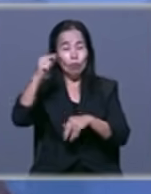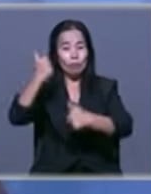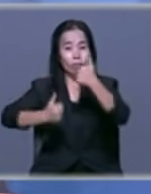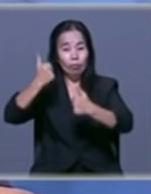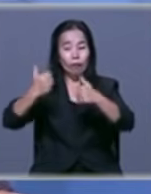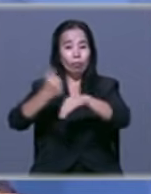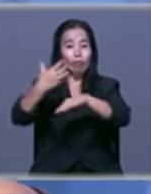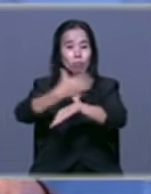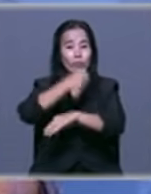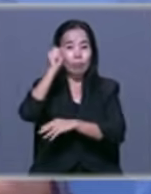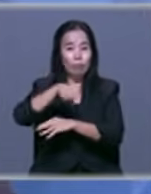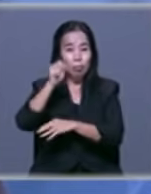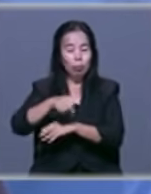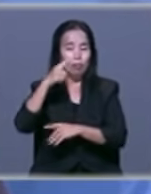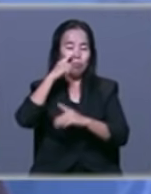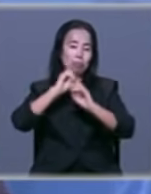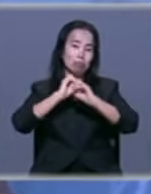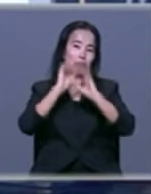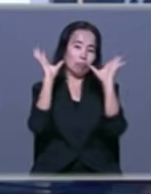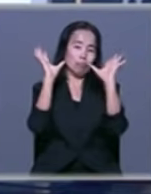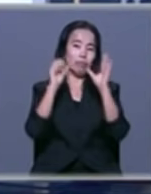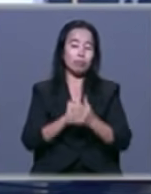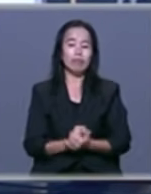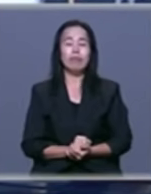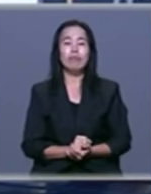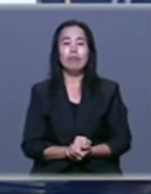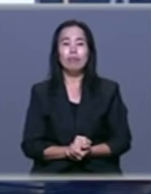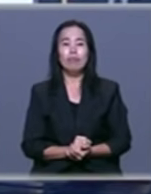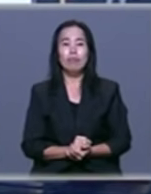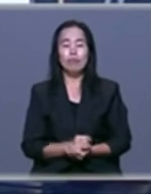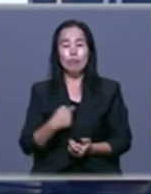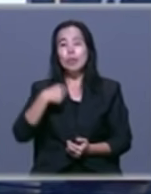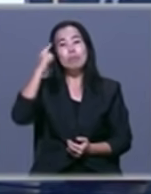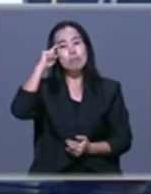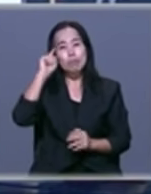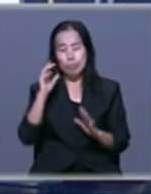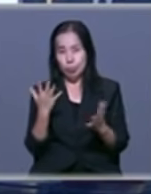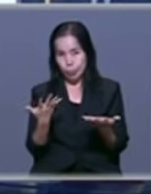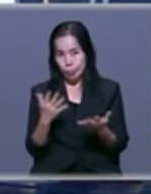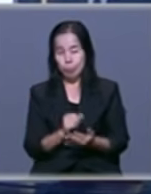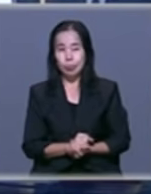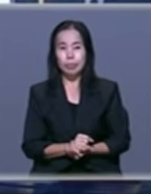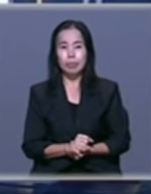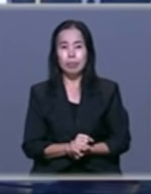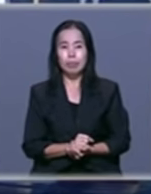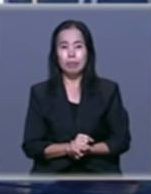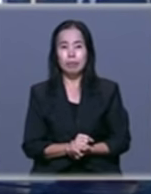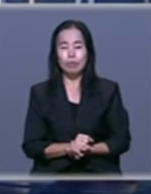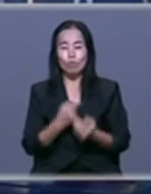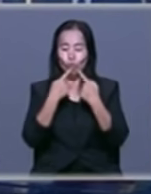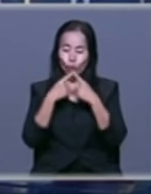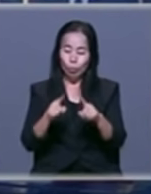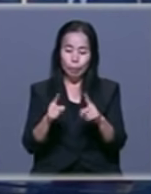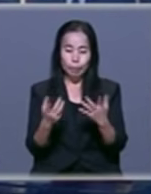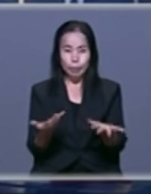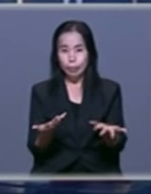องนะฮะอันนี้คือชัดเจนเลยนะมันแต่ก็ไม่ทราบว่าอันเนี้ยนะจะตอบว่าอย่างไรนะเ